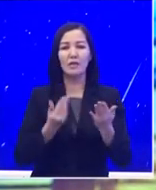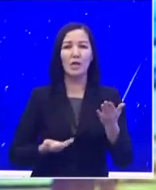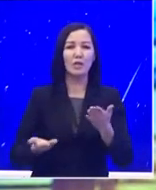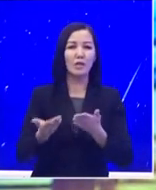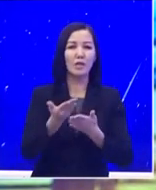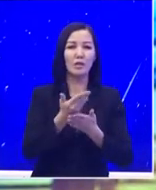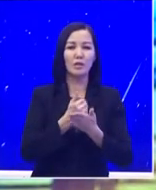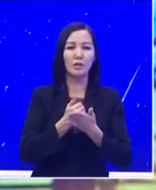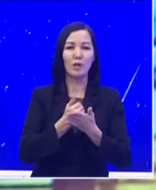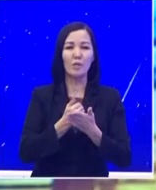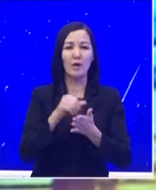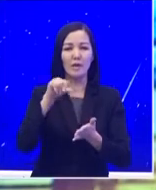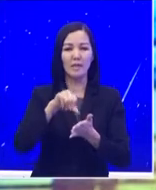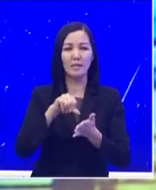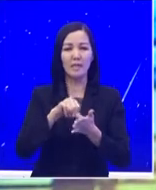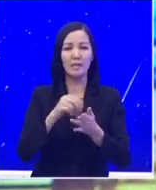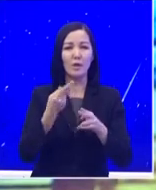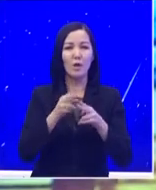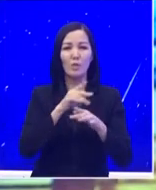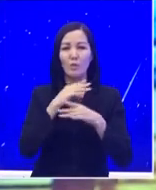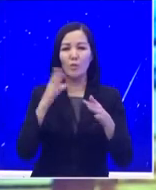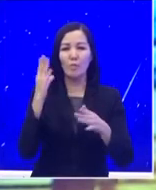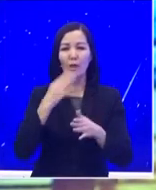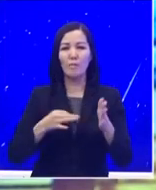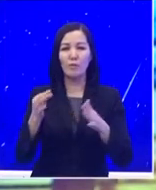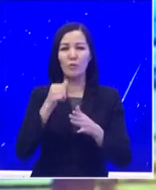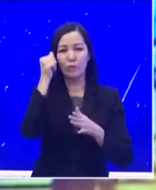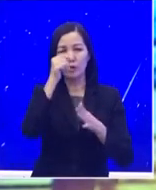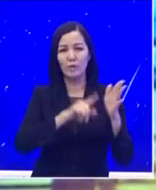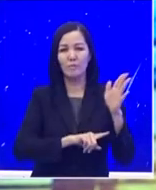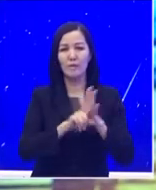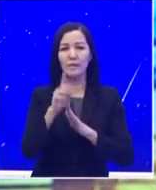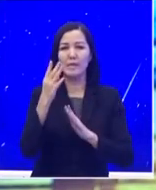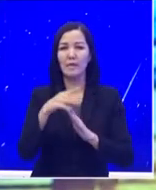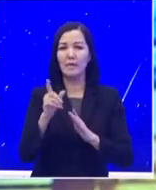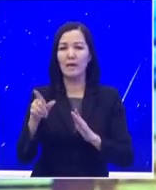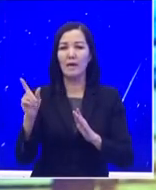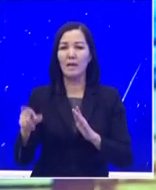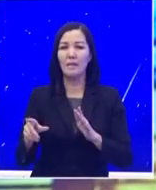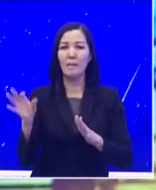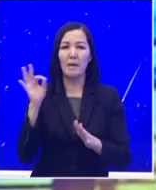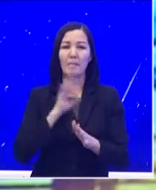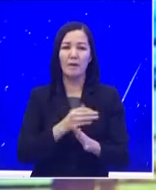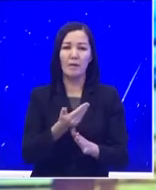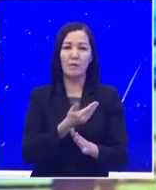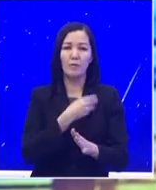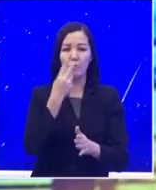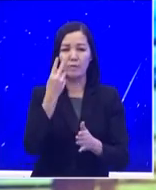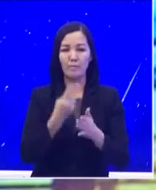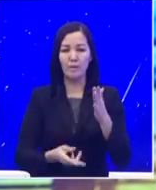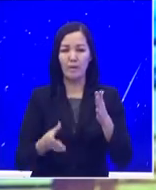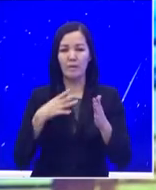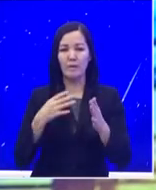пирамидасының құрығына түскендер көп. Бір ғана Алматы облысында жыл басынан бері 40-тан аса тұрғын олжалы боламын деп опық жеген